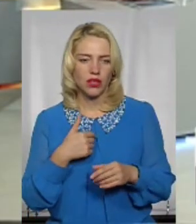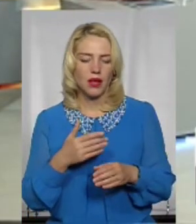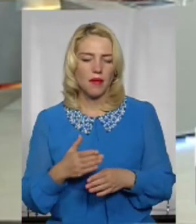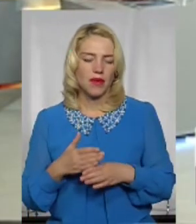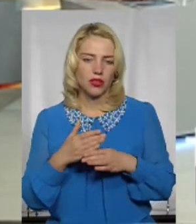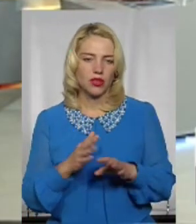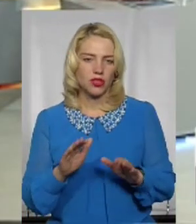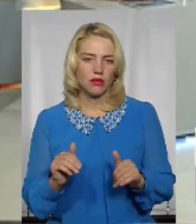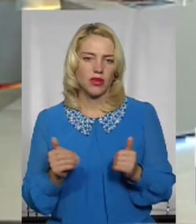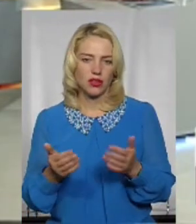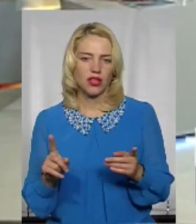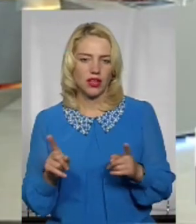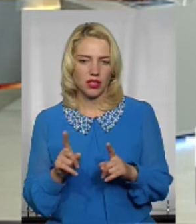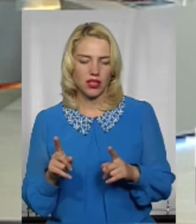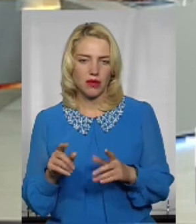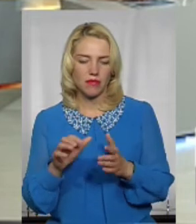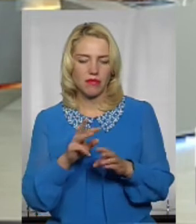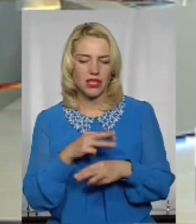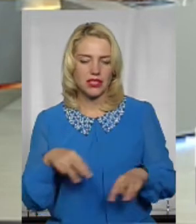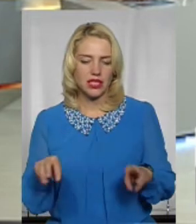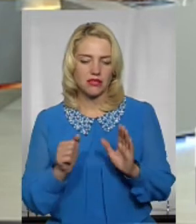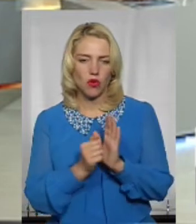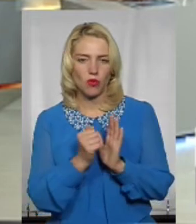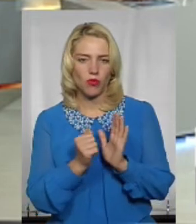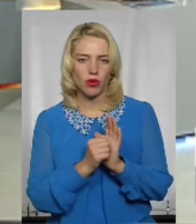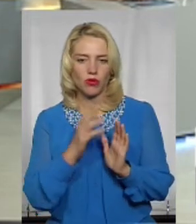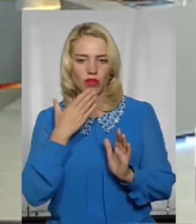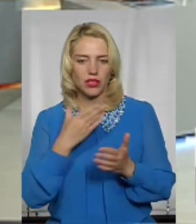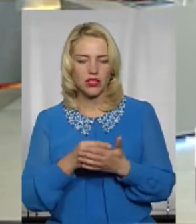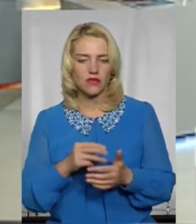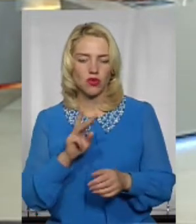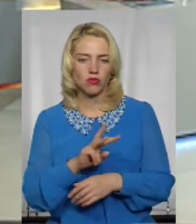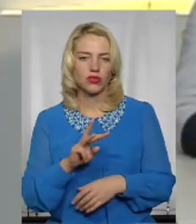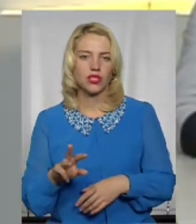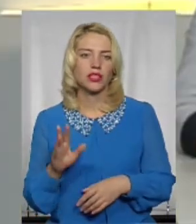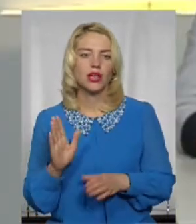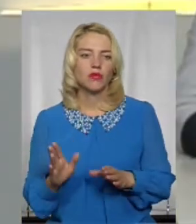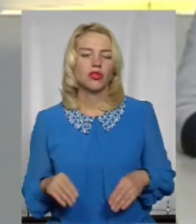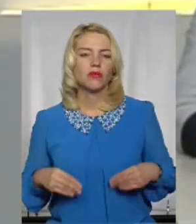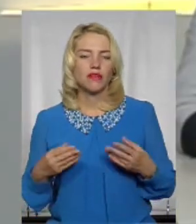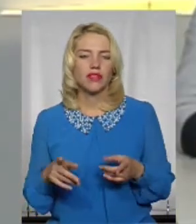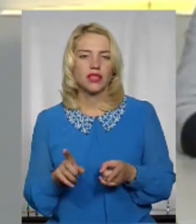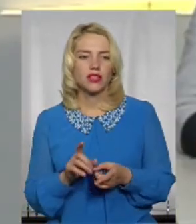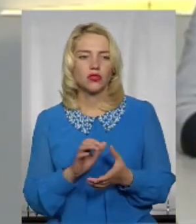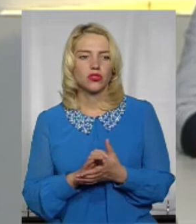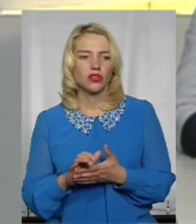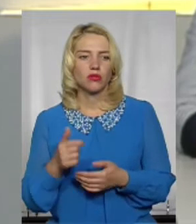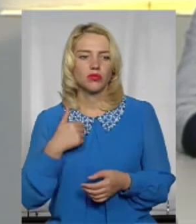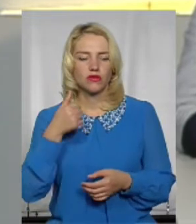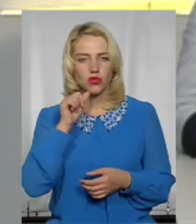методичними рекомендаціями, які міністерство опублікувало на своєму сайті, і будемо давати такі ознайомчі.